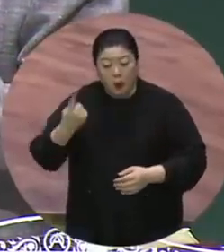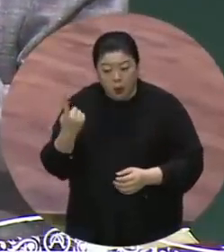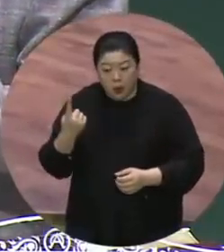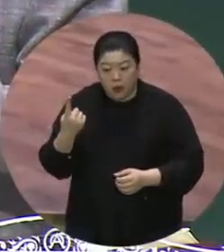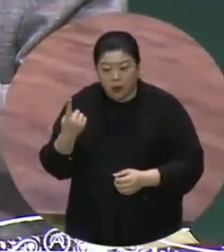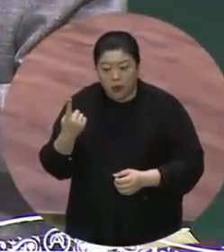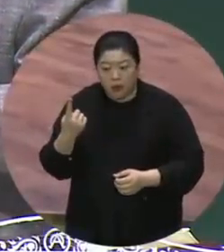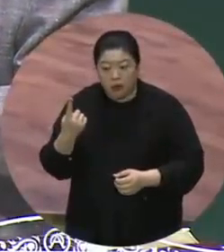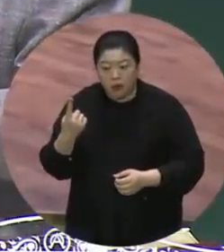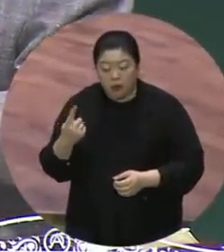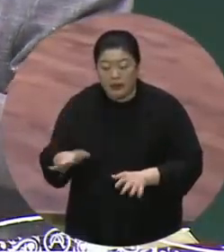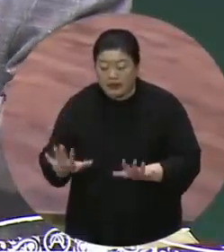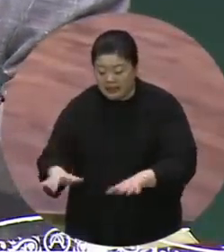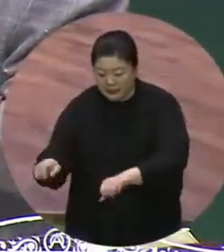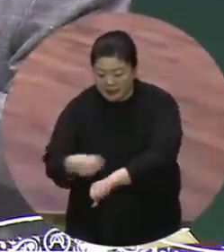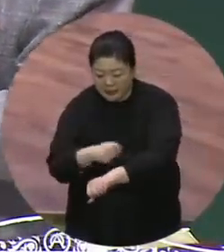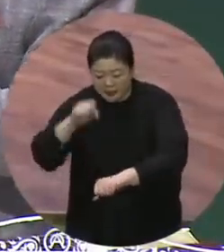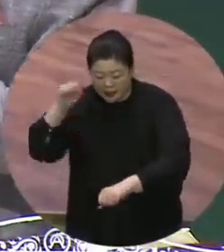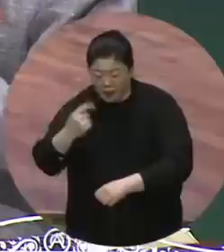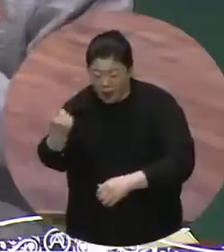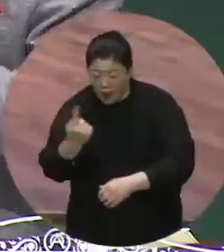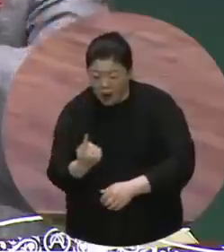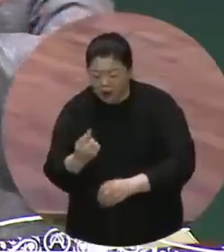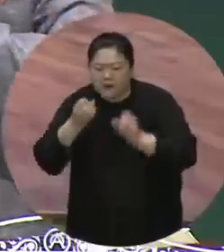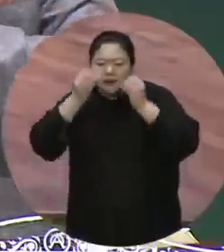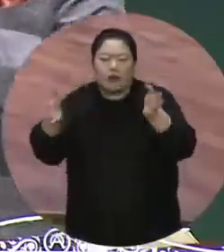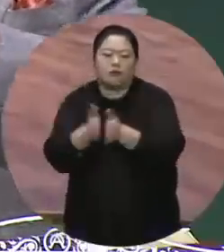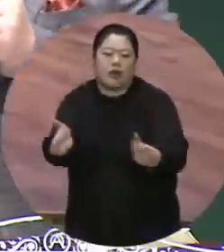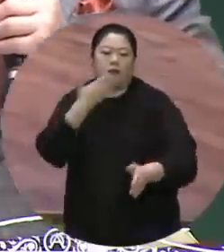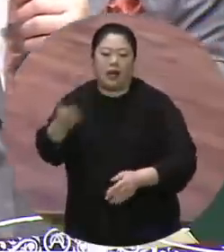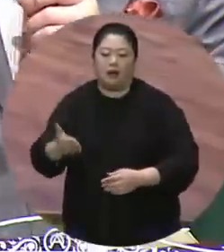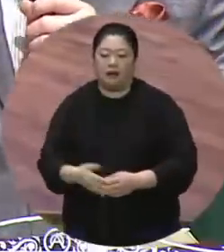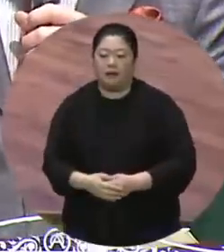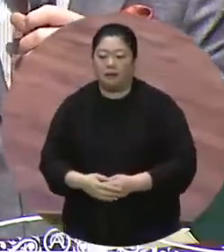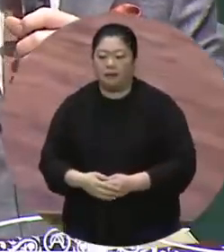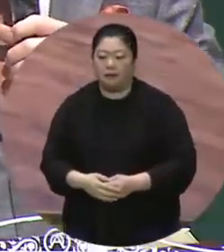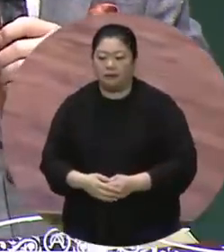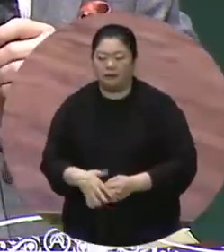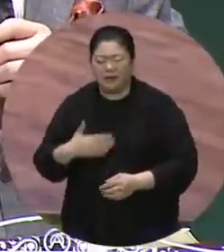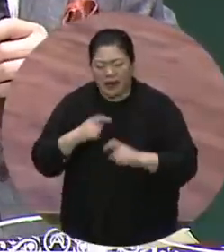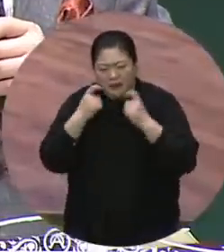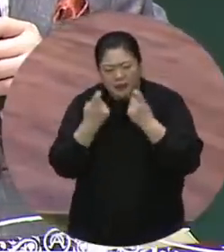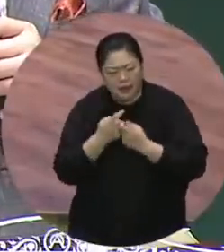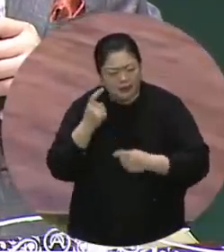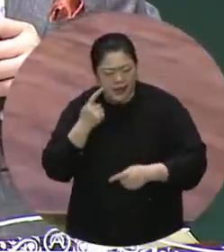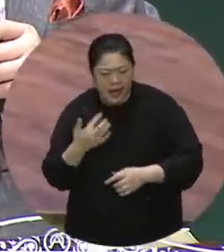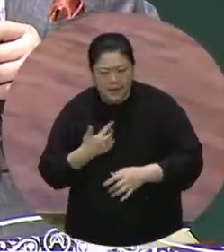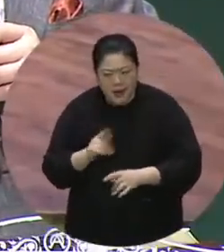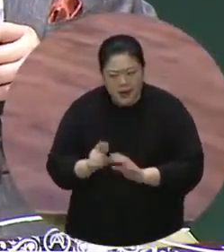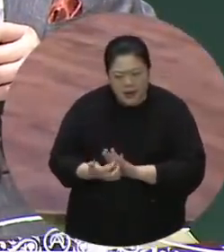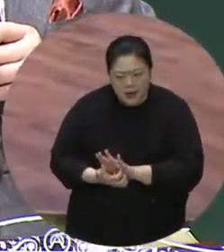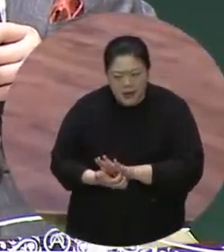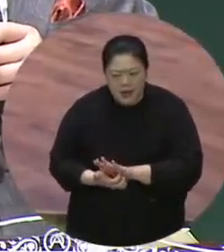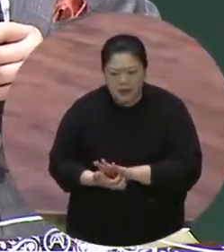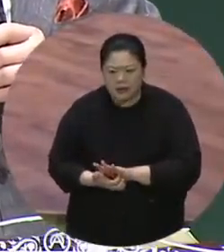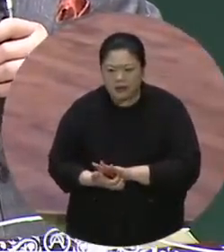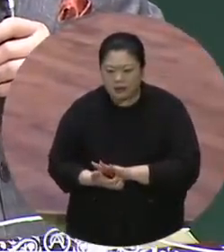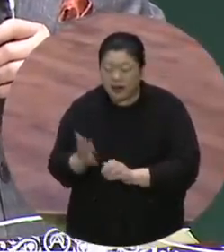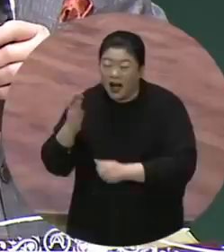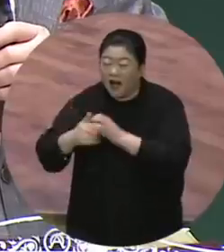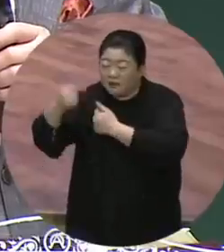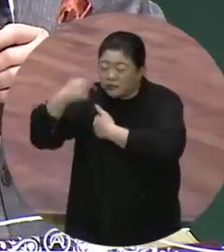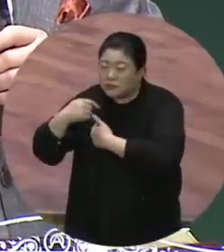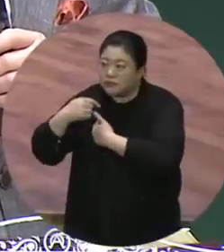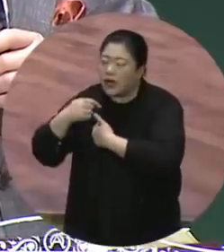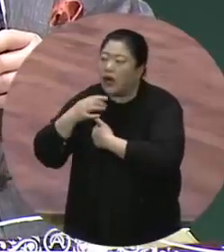믿으시기 바랍니다. 여러분이 고집 아직 동기 다 내려놓으면 하나님 역사하신다니까요. 절대로 여러분